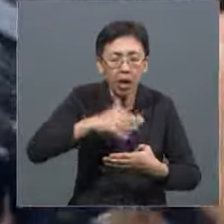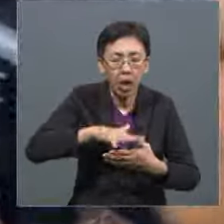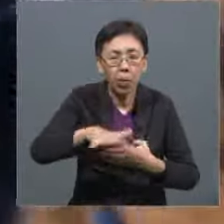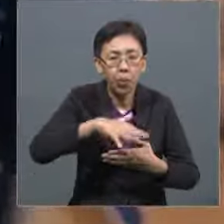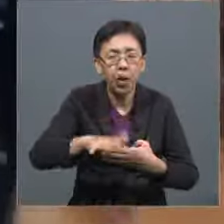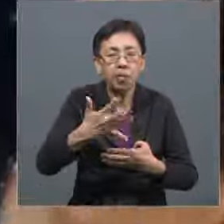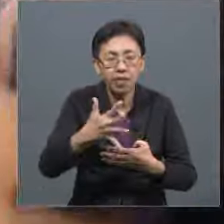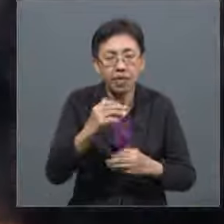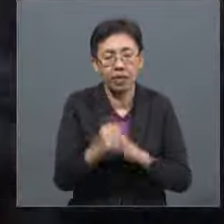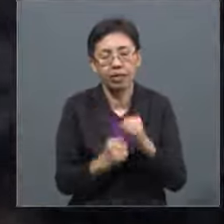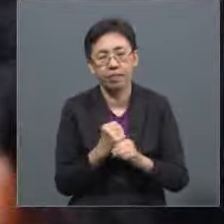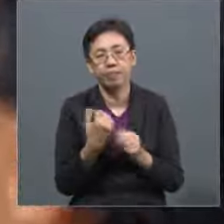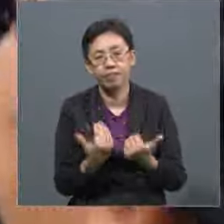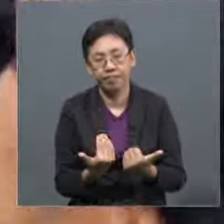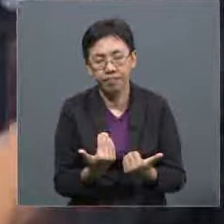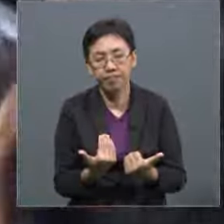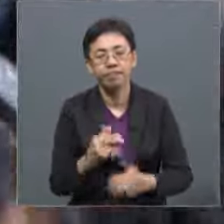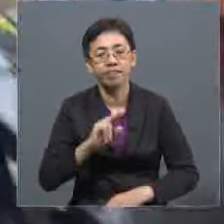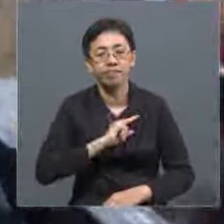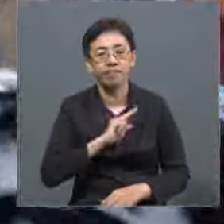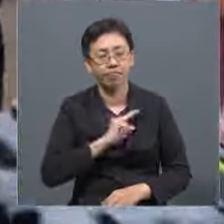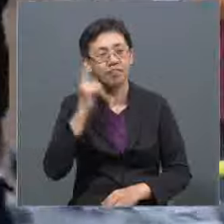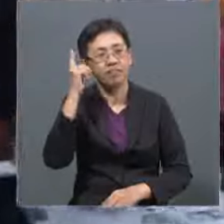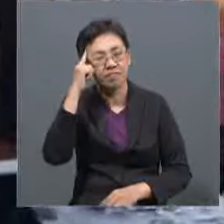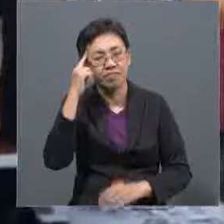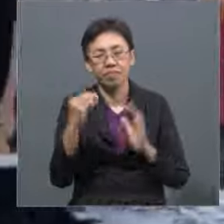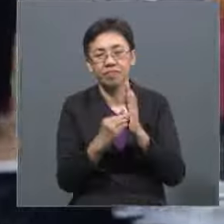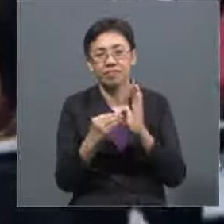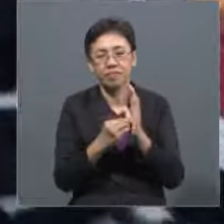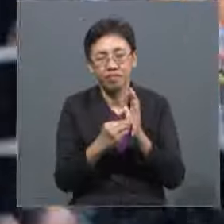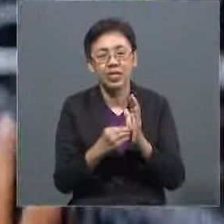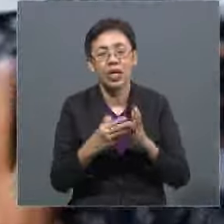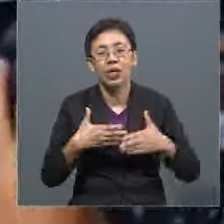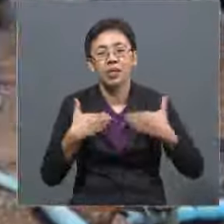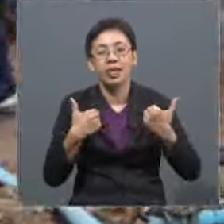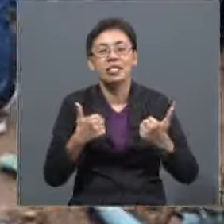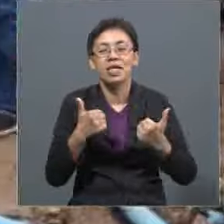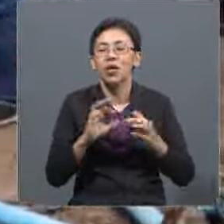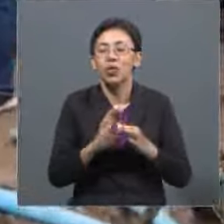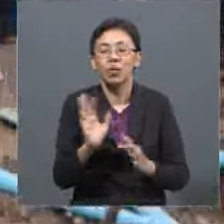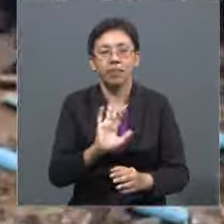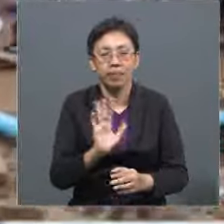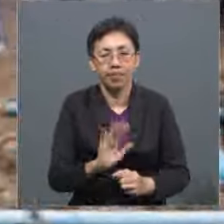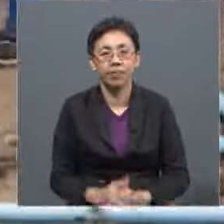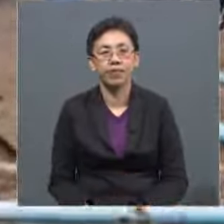เพราะฉะนั้นปีนี้ส่วนตัวเนี่ยมองว่าคนกรุงเทพน่าจะสบายใจได้ค่ะ